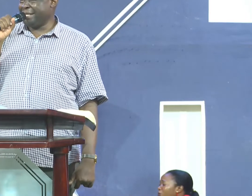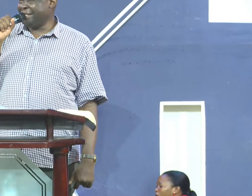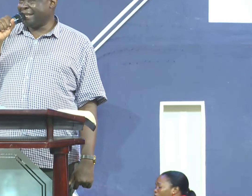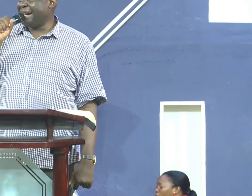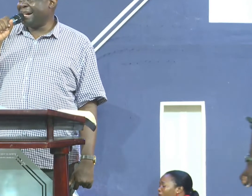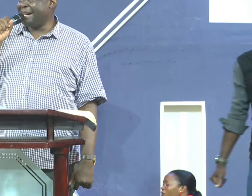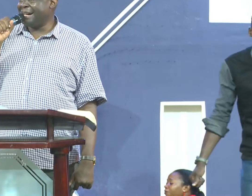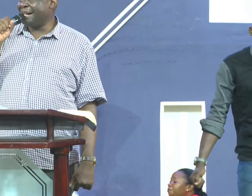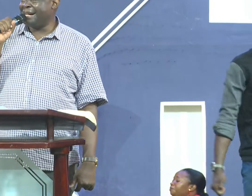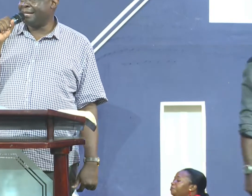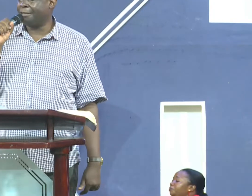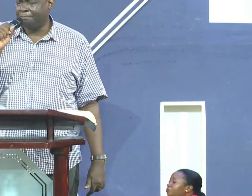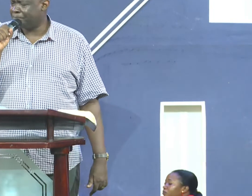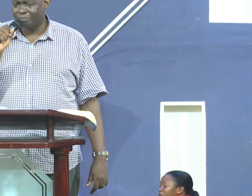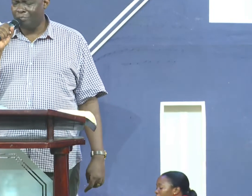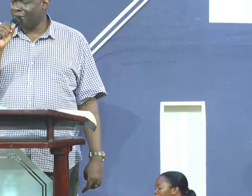ekisukiza